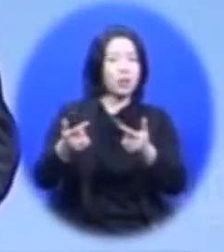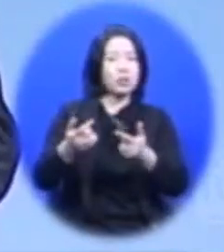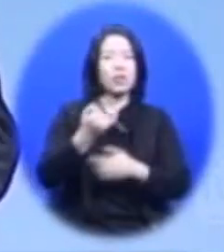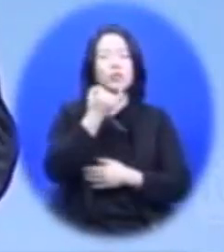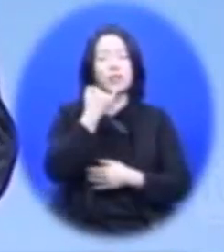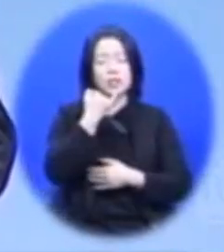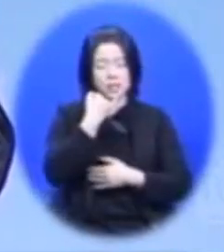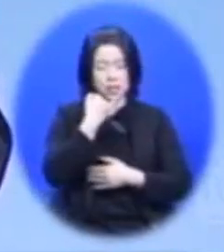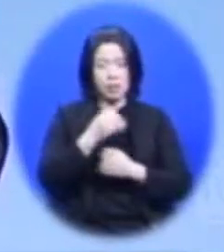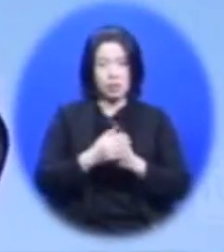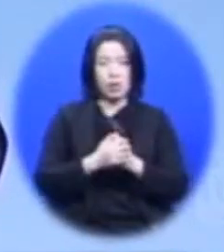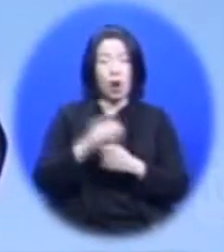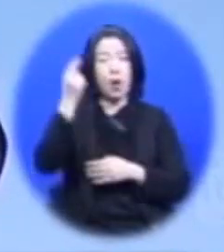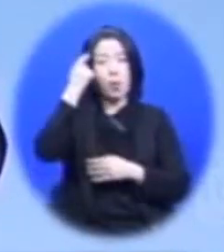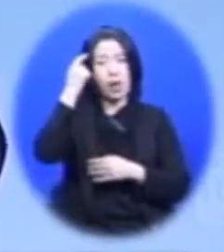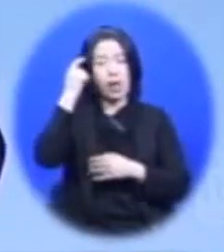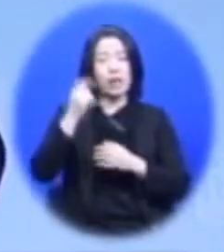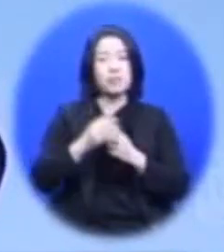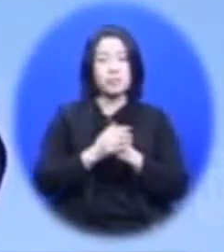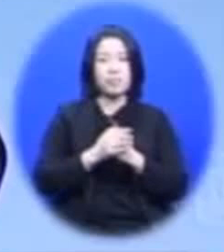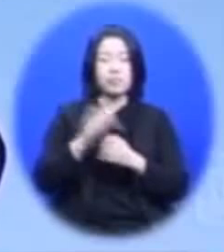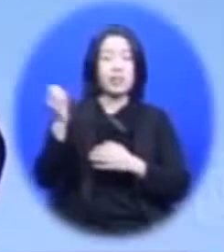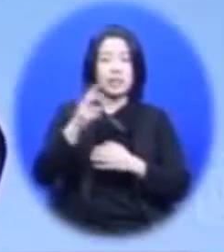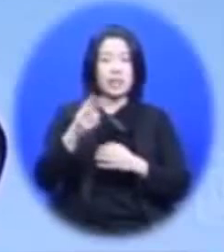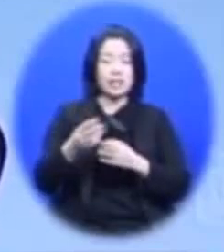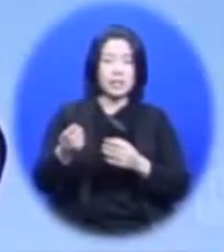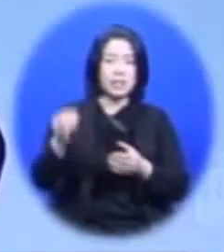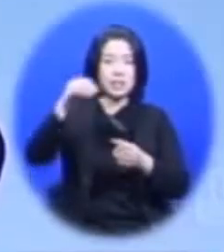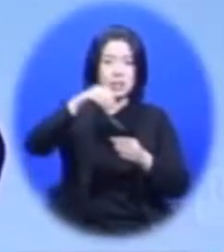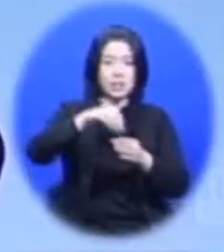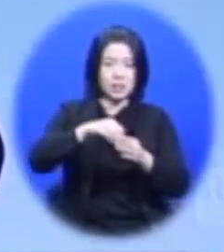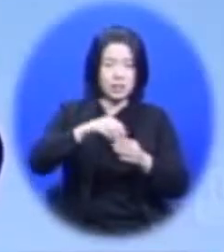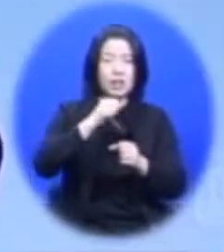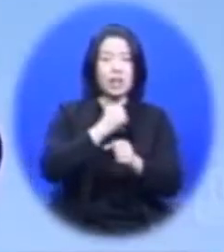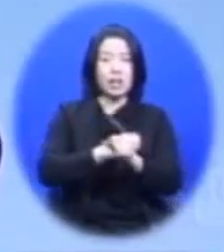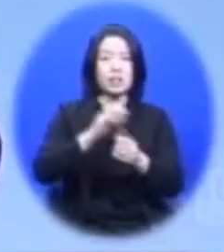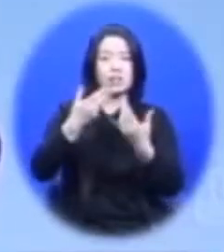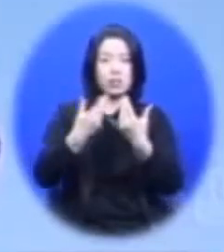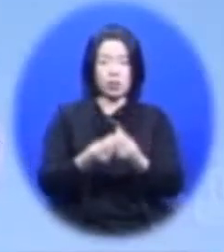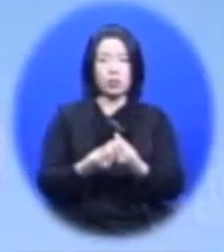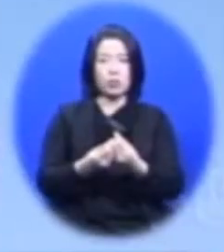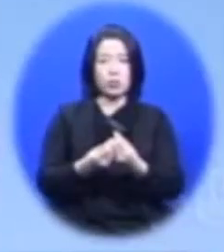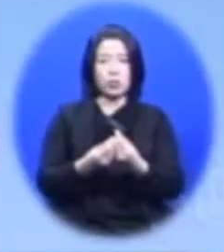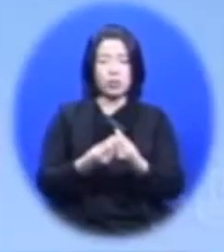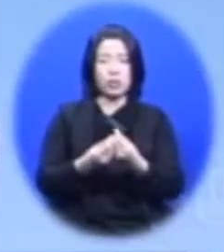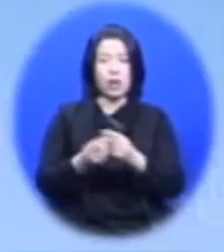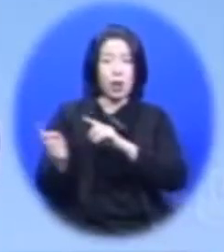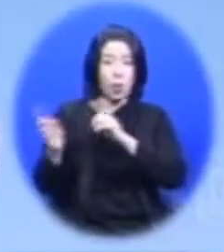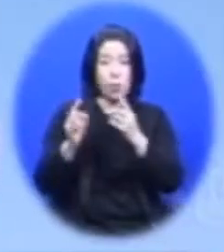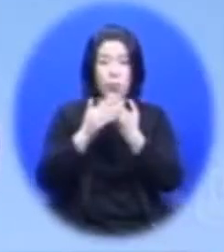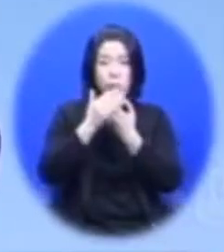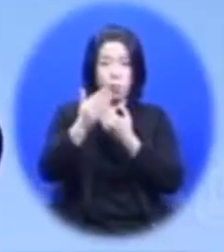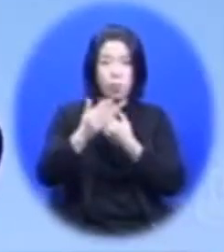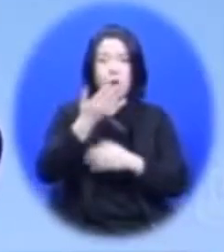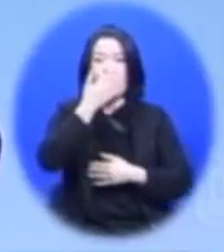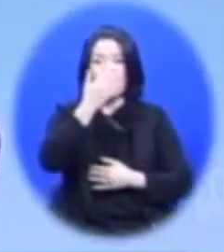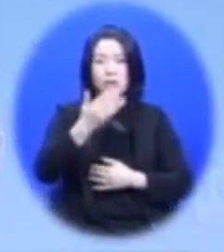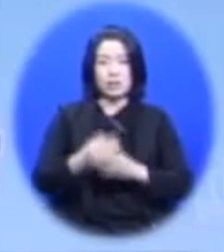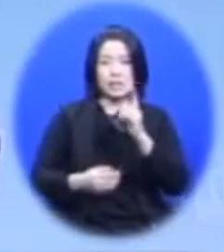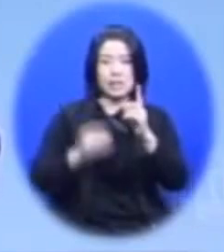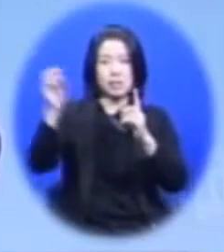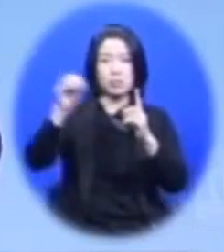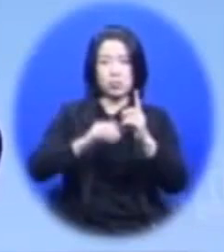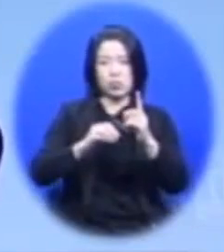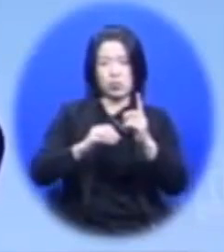괜찮습니다. 왜? 다시 골수 이식 수술을 했을 경우 회복될 확률은 1%도 안